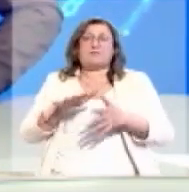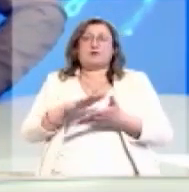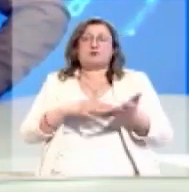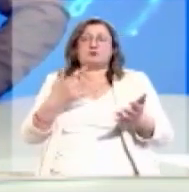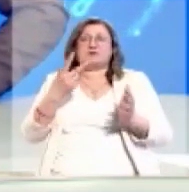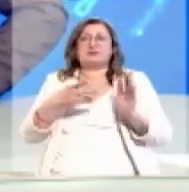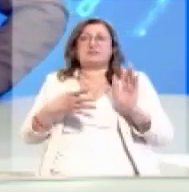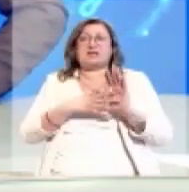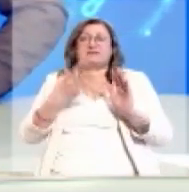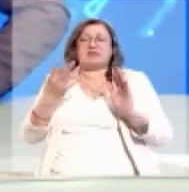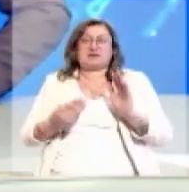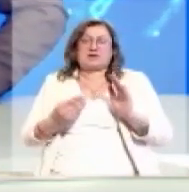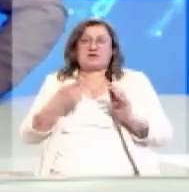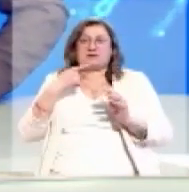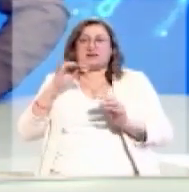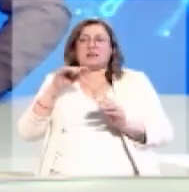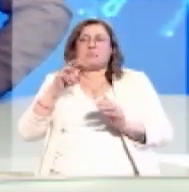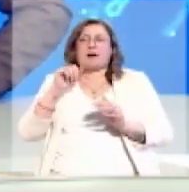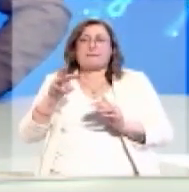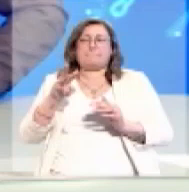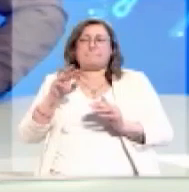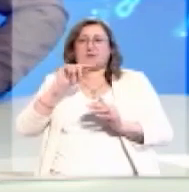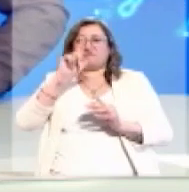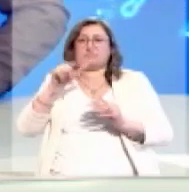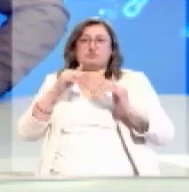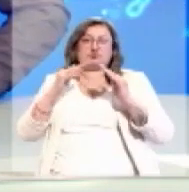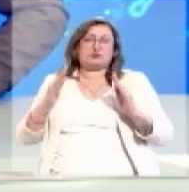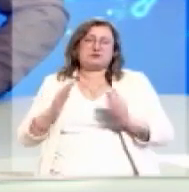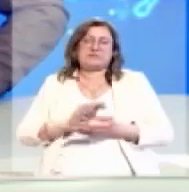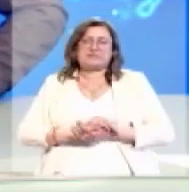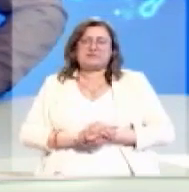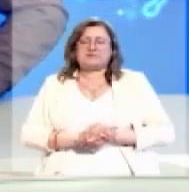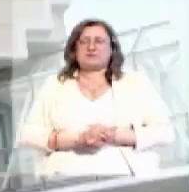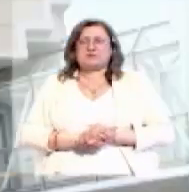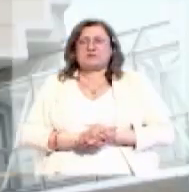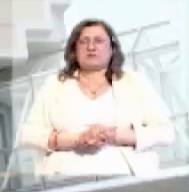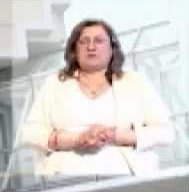іс 29 күн бойы жалғасты дейді Жайлаубай ата мешітінің бас имамы.